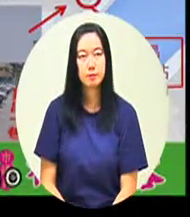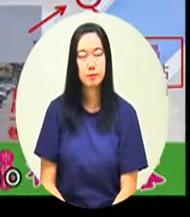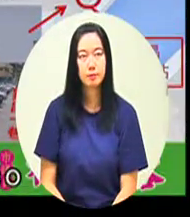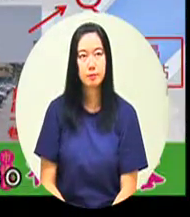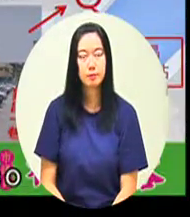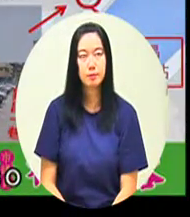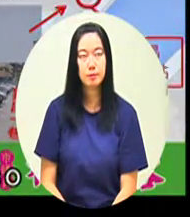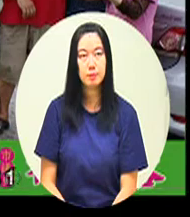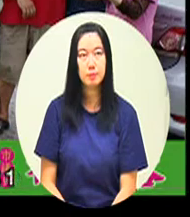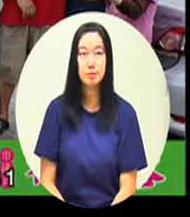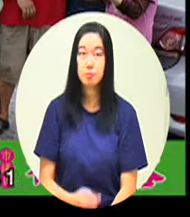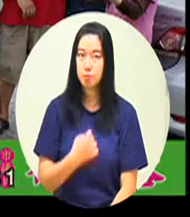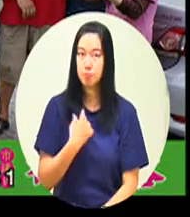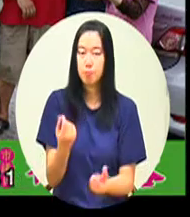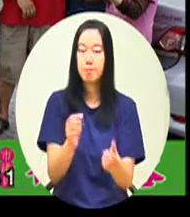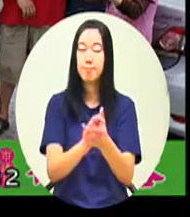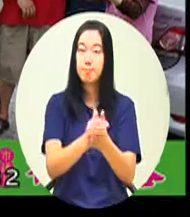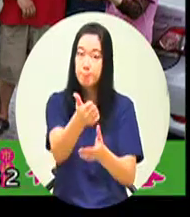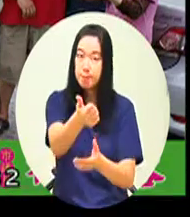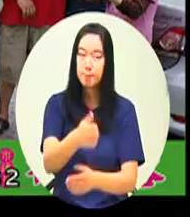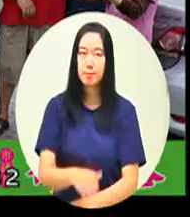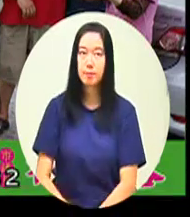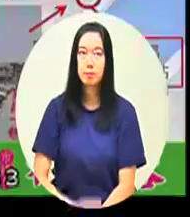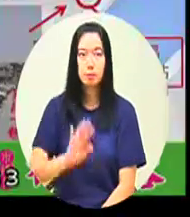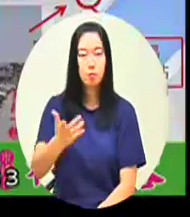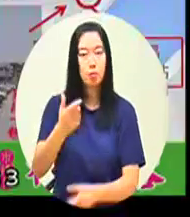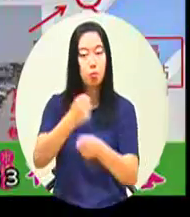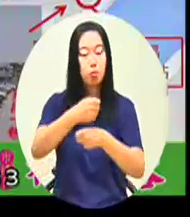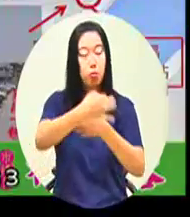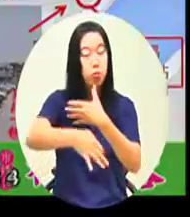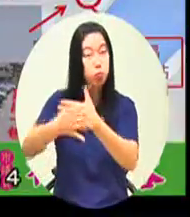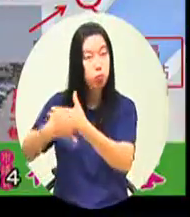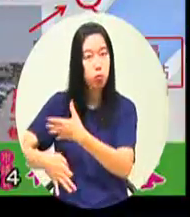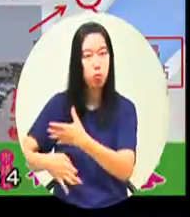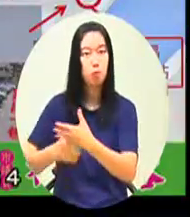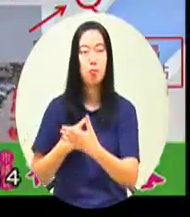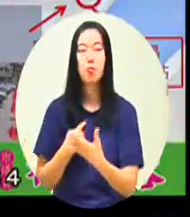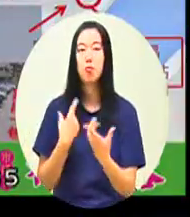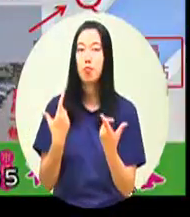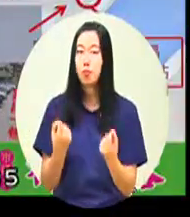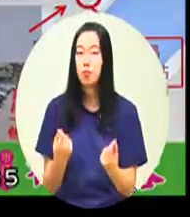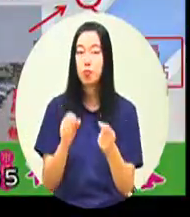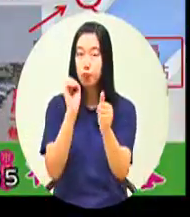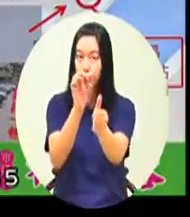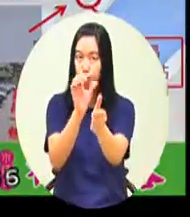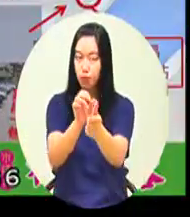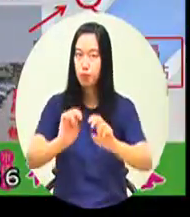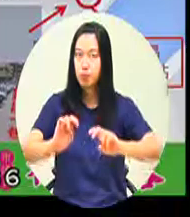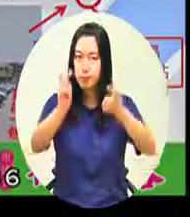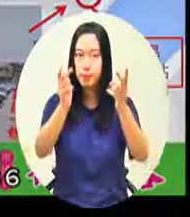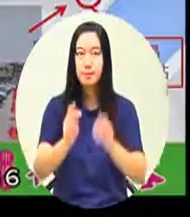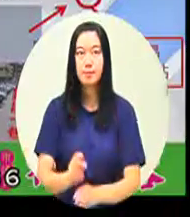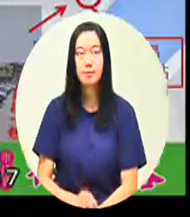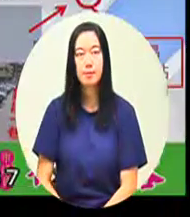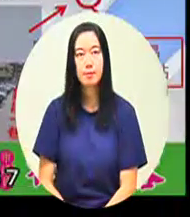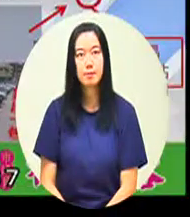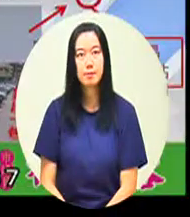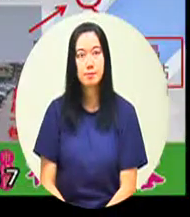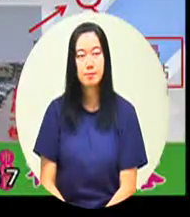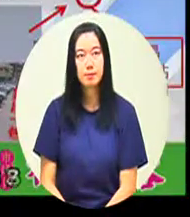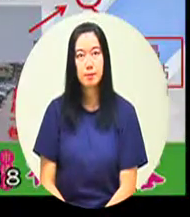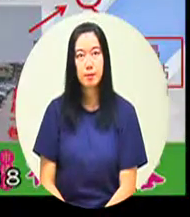们赞叹，但是没有做好的必须要在这里跟你们